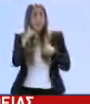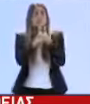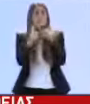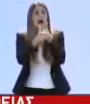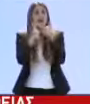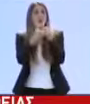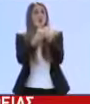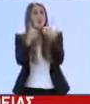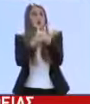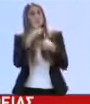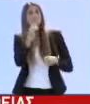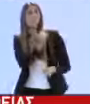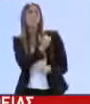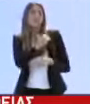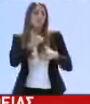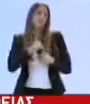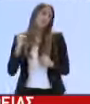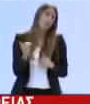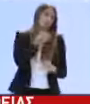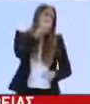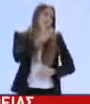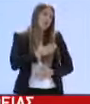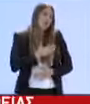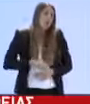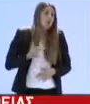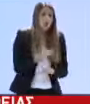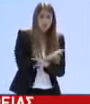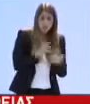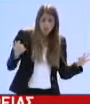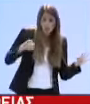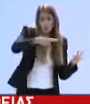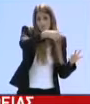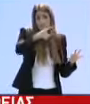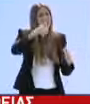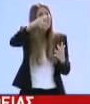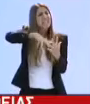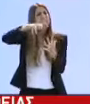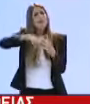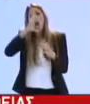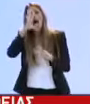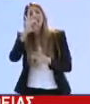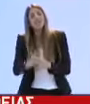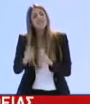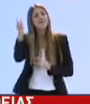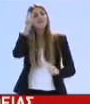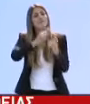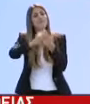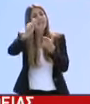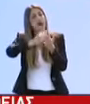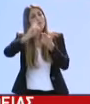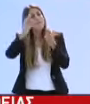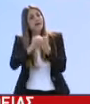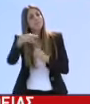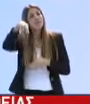που ελπίζουν σε μας. Είμαι βέβαιος ότι με τη Συμφωνία Αλήθειας συντάσσεται η μεγάλη πλειοψηφία